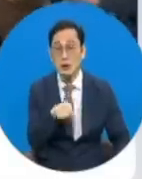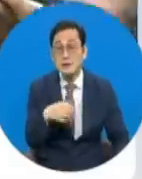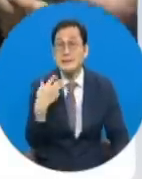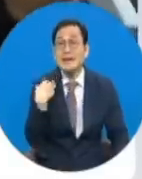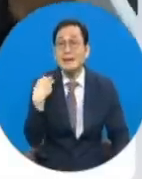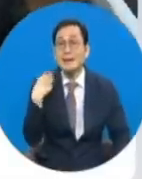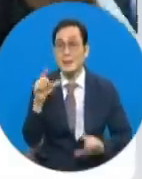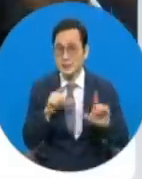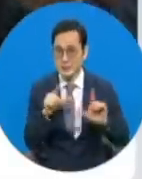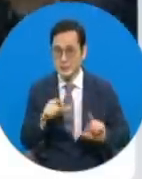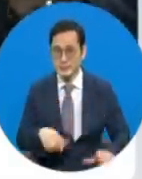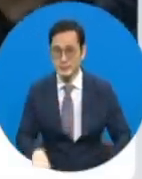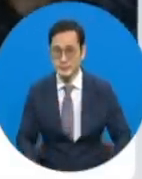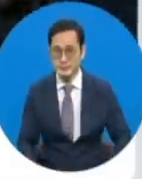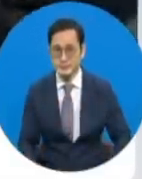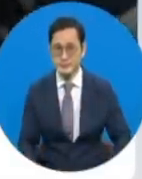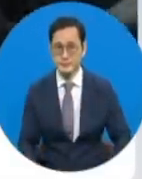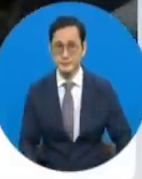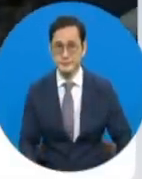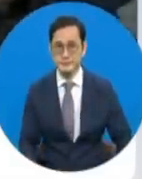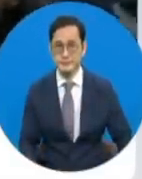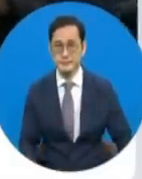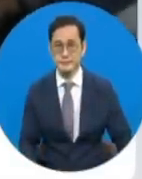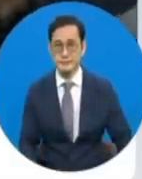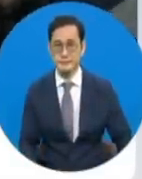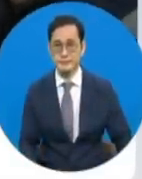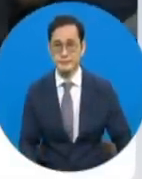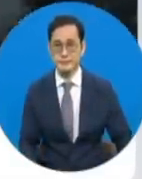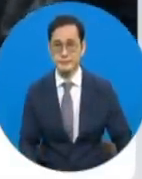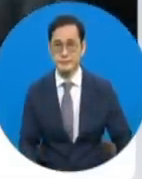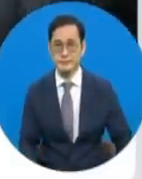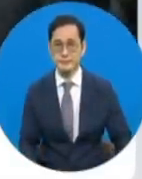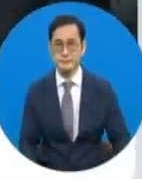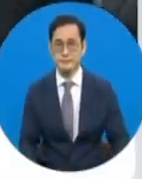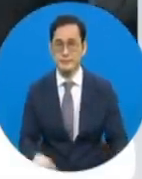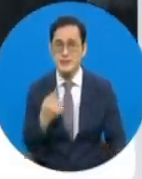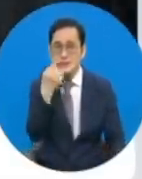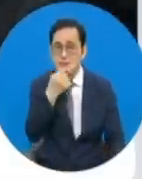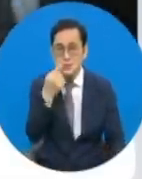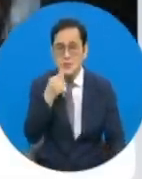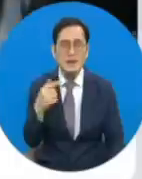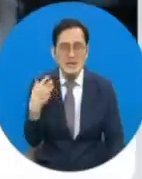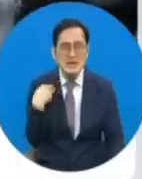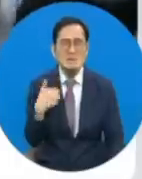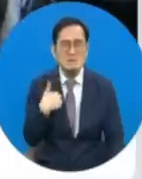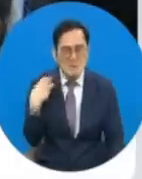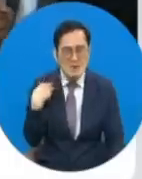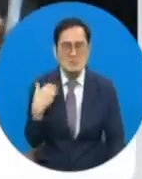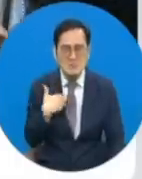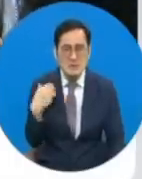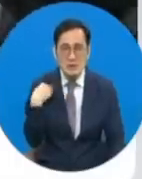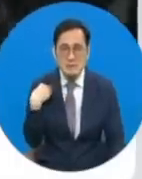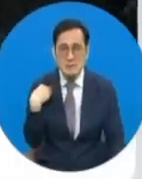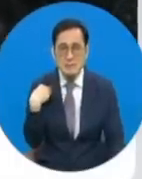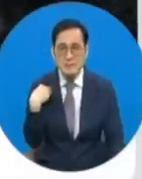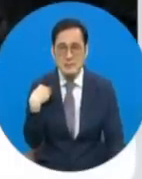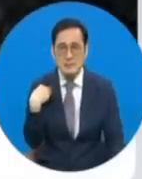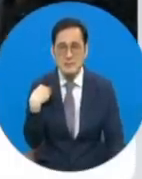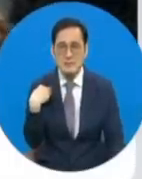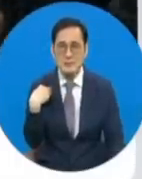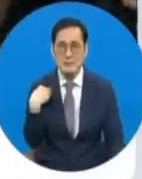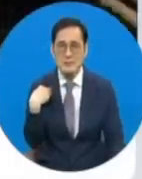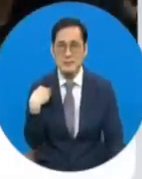책임이 실질적으로 이행되고 있다 이렇게 볼 수 있는 것 아니겠습니까? 말로만 책임지겠다고 얘기하고 있는데